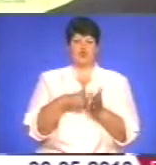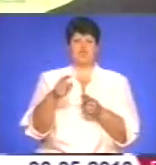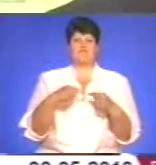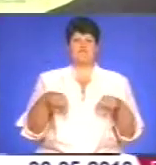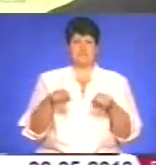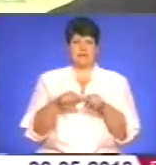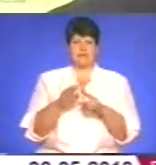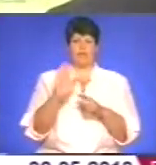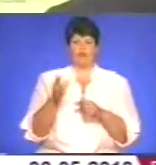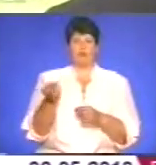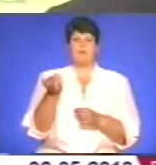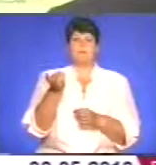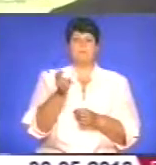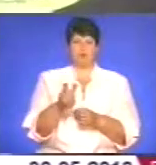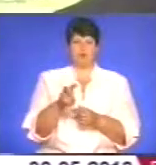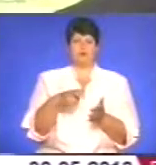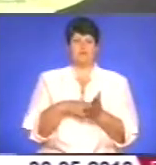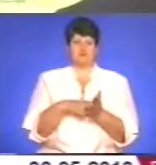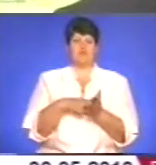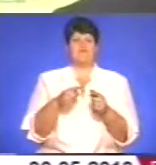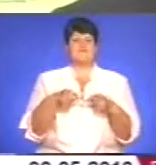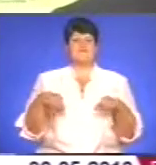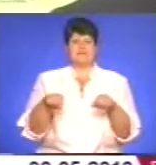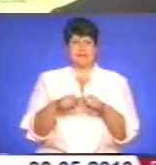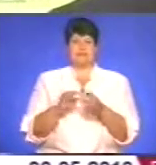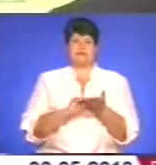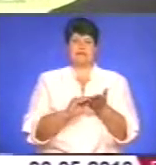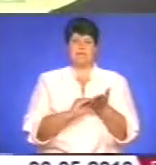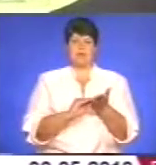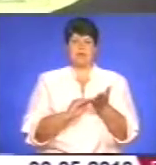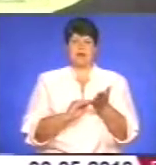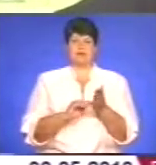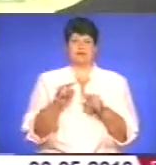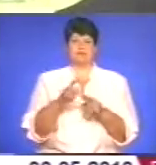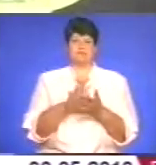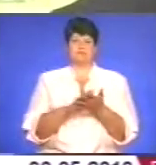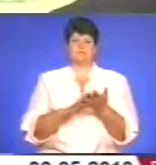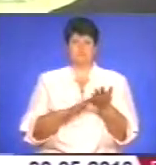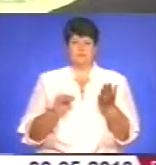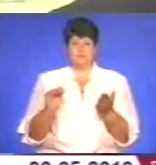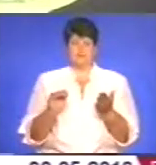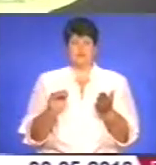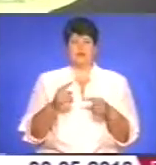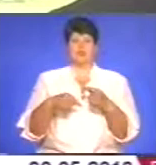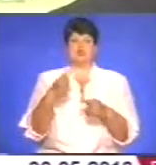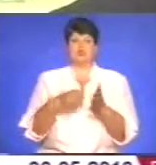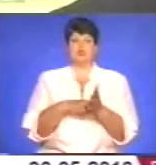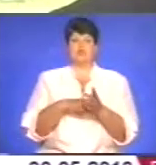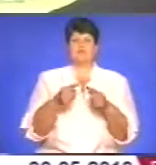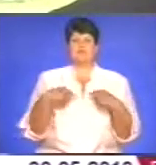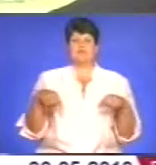працюємо, де люди можуть приходити в поштове відділення і там заповняти відповідні, робити заявки, і через поштове